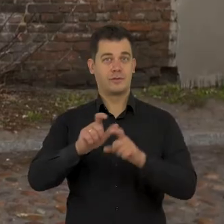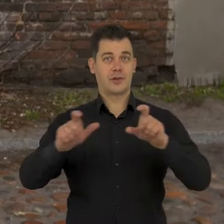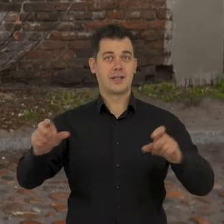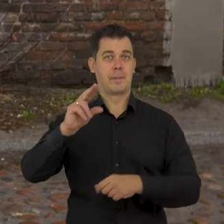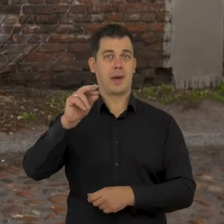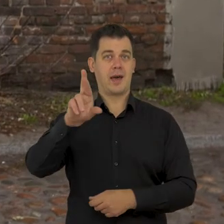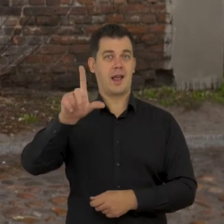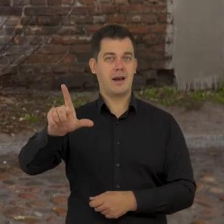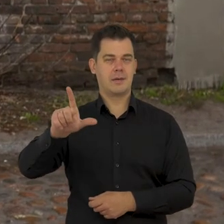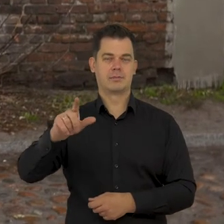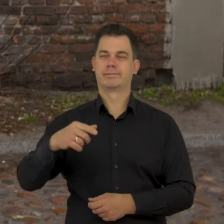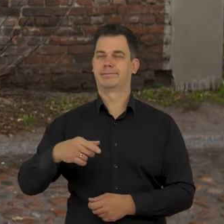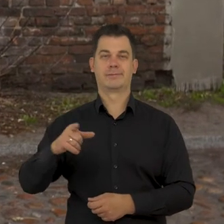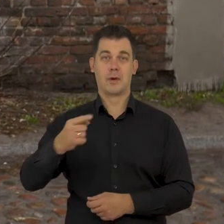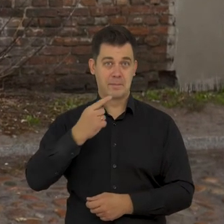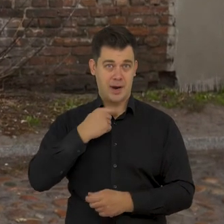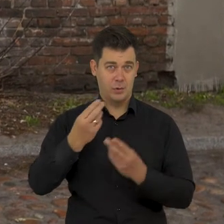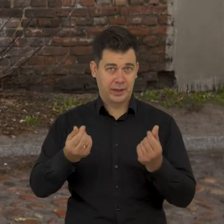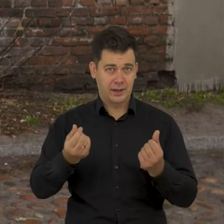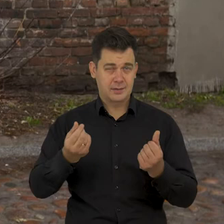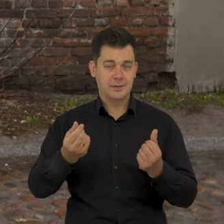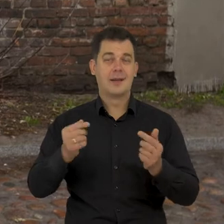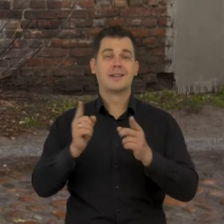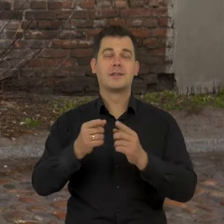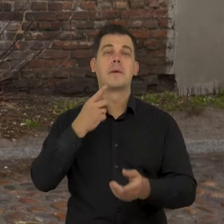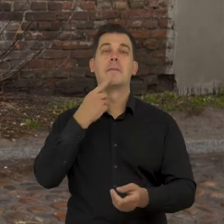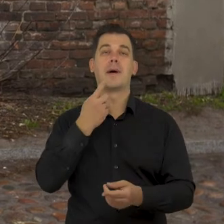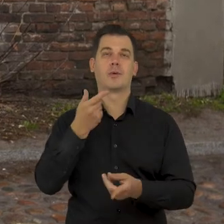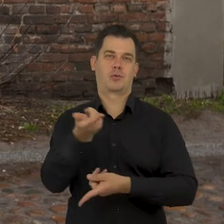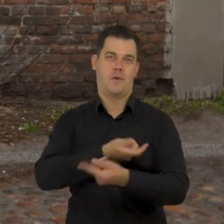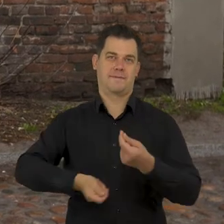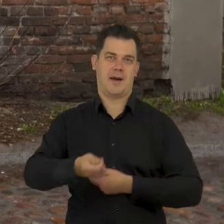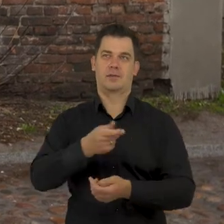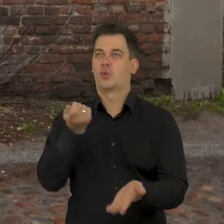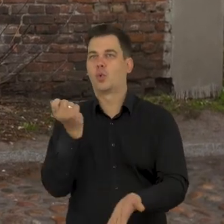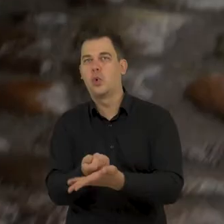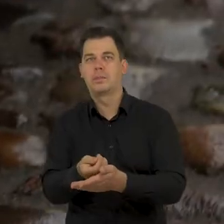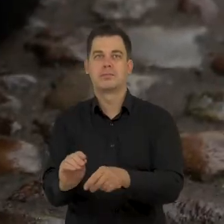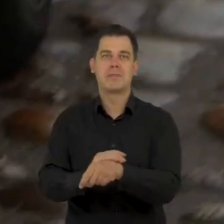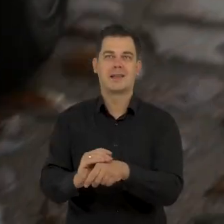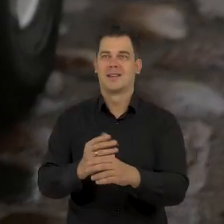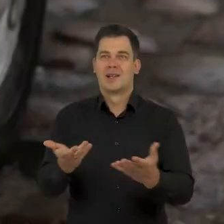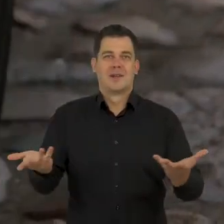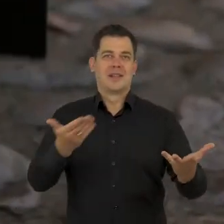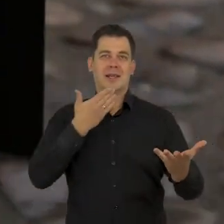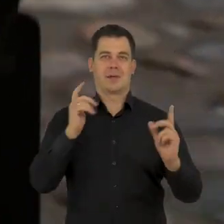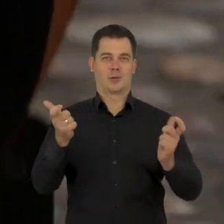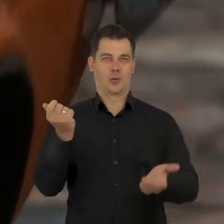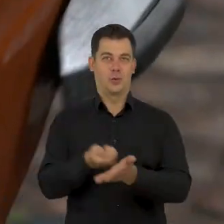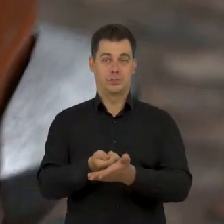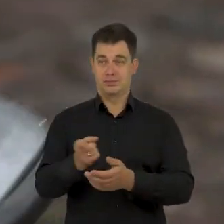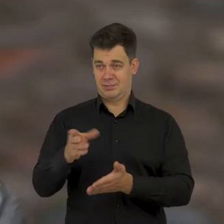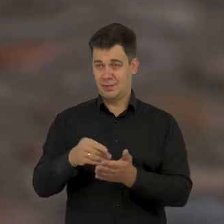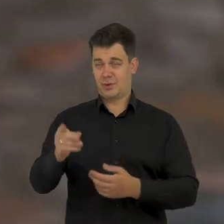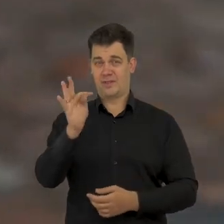czasach PRL-u nie tyle brakowało pieniędzy, co brakowało towarów, które można było sobie za nie kupić. I na przykład